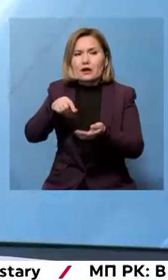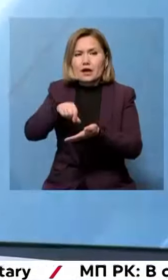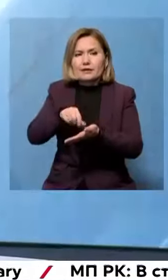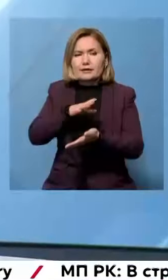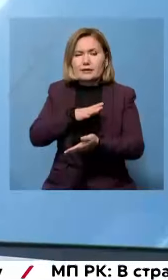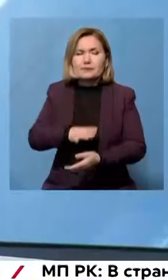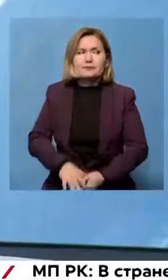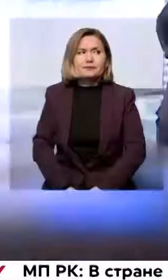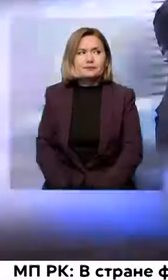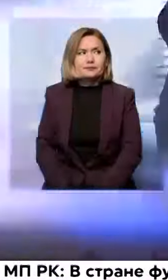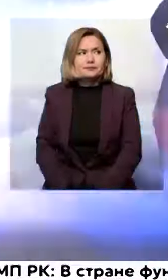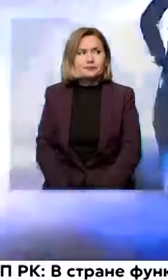қатысты.